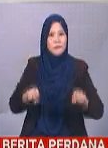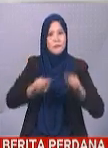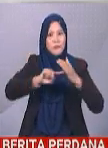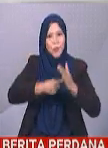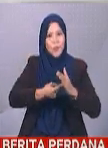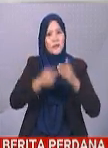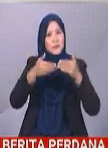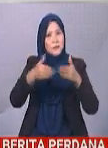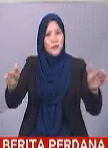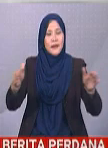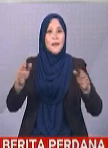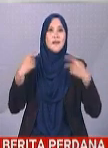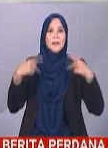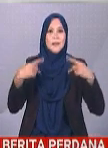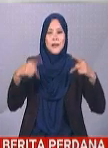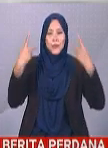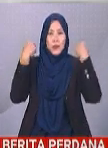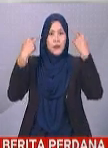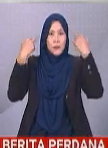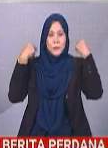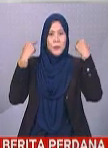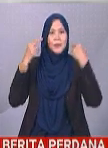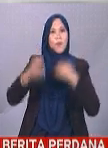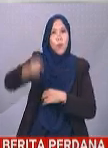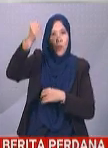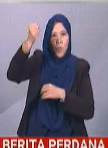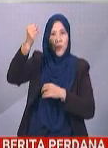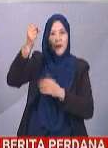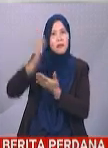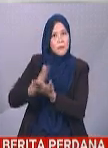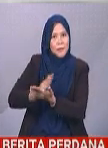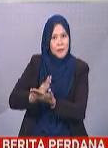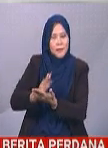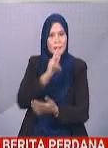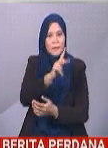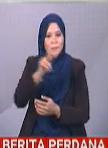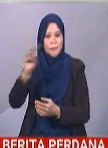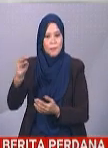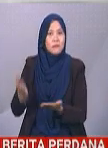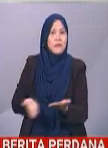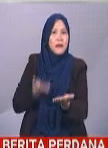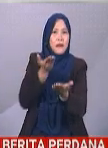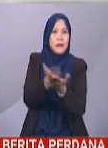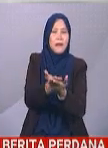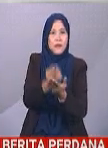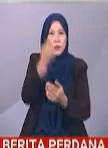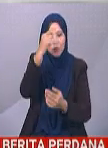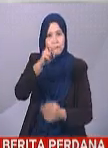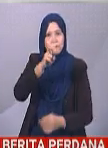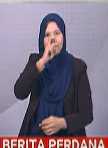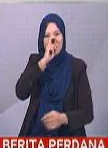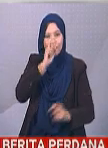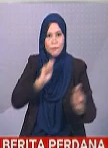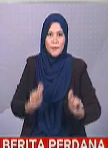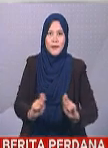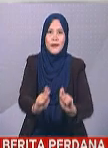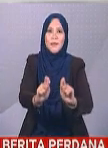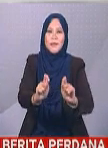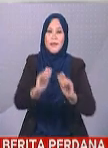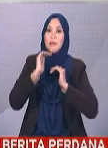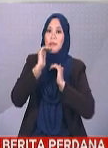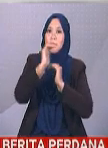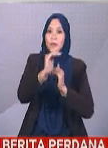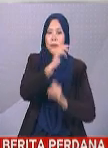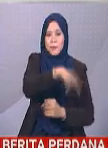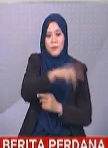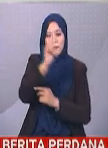3 termasuk kedai gunting rambut ditangguhkan sementara. KKM mengesyorkan untuk memperketat tindakan sepanjang